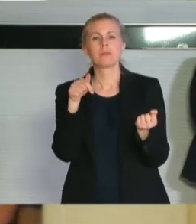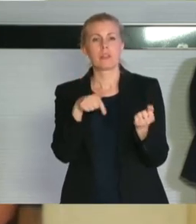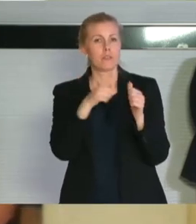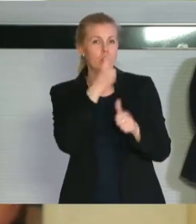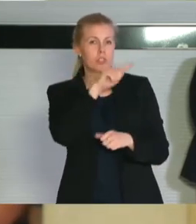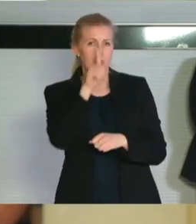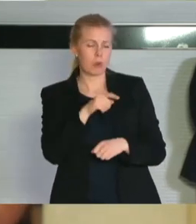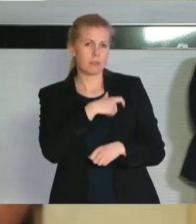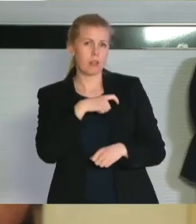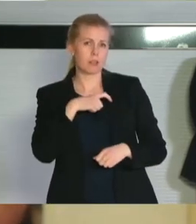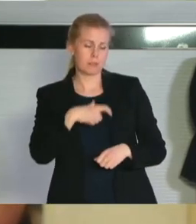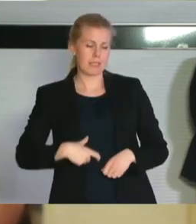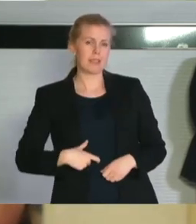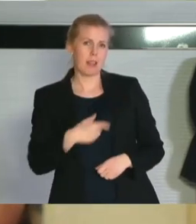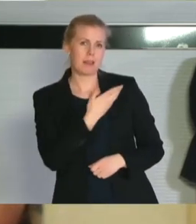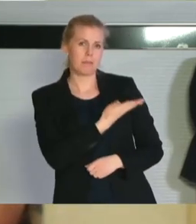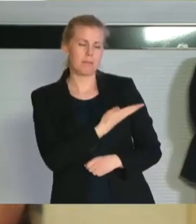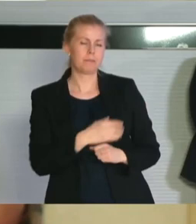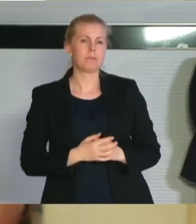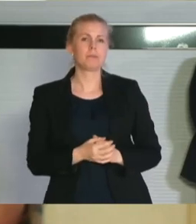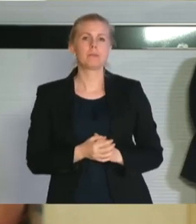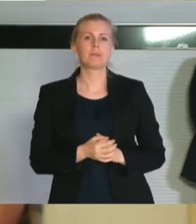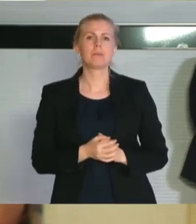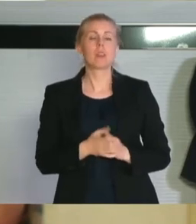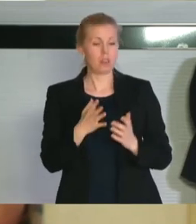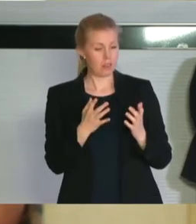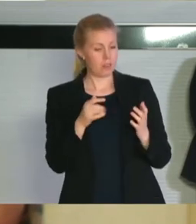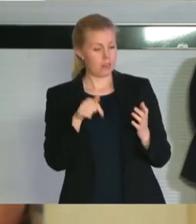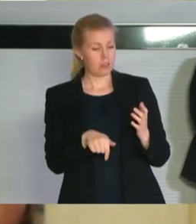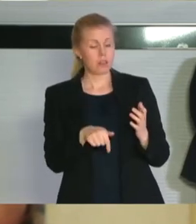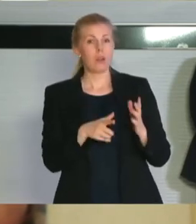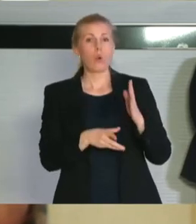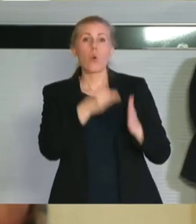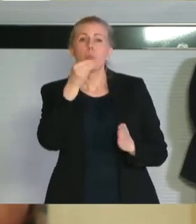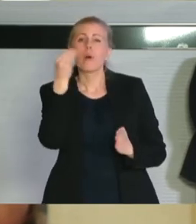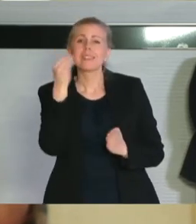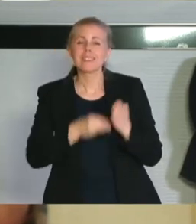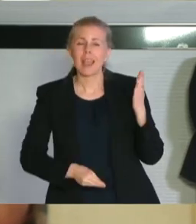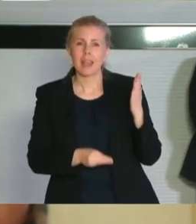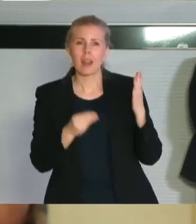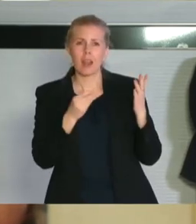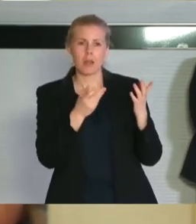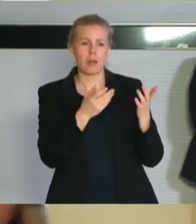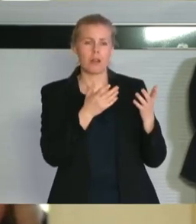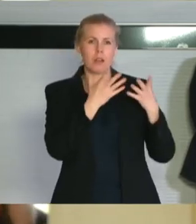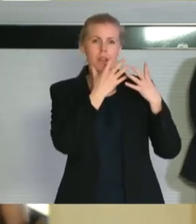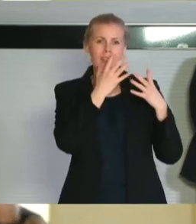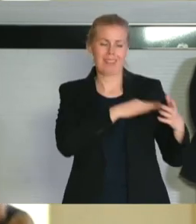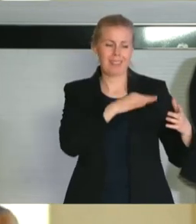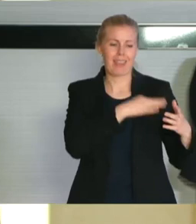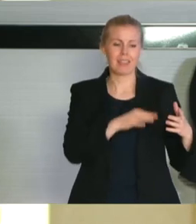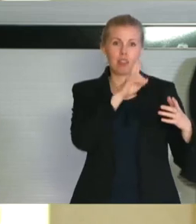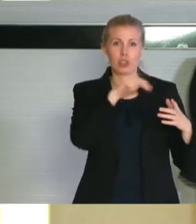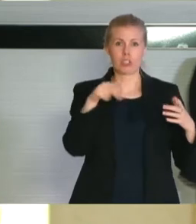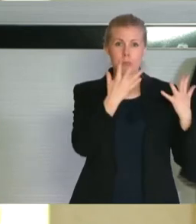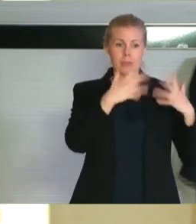til statsministeren. Det aktuelt for staten å kompensere bortfall av inntekter for norske